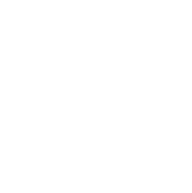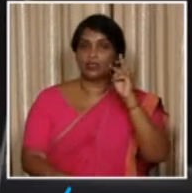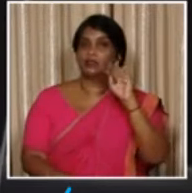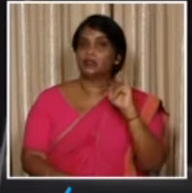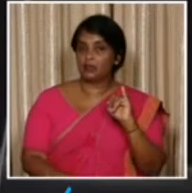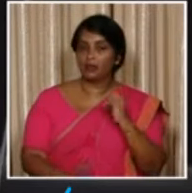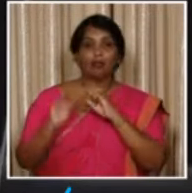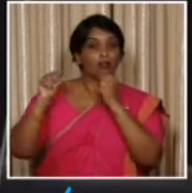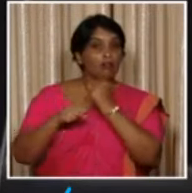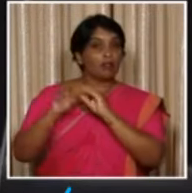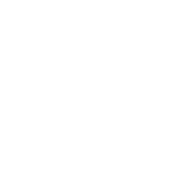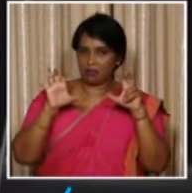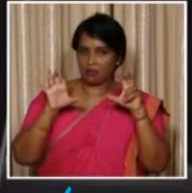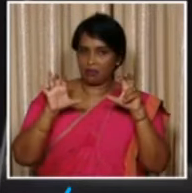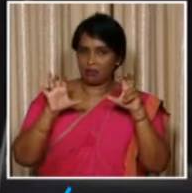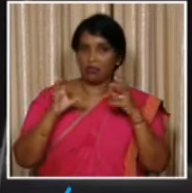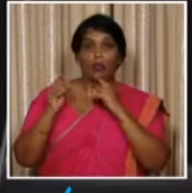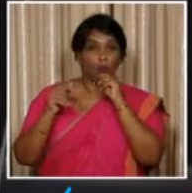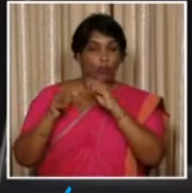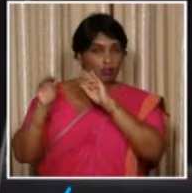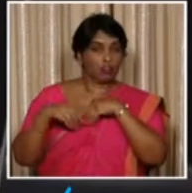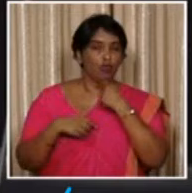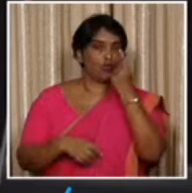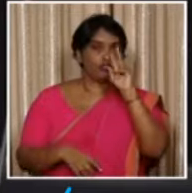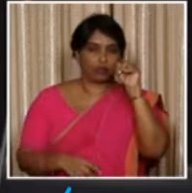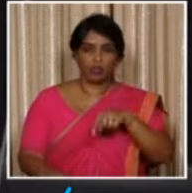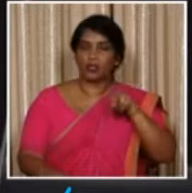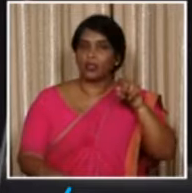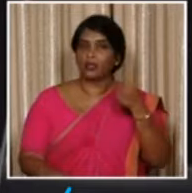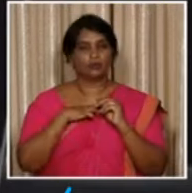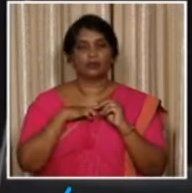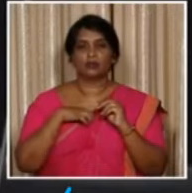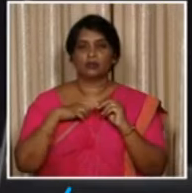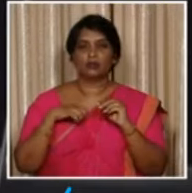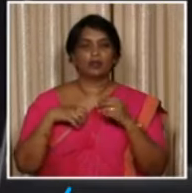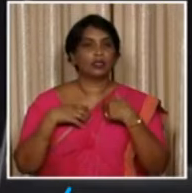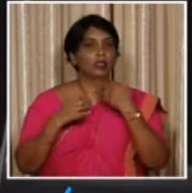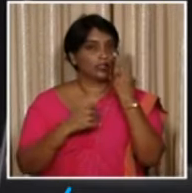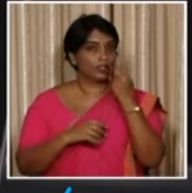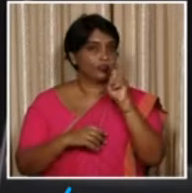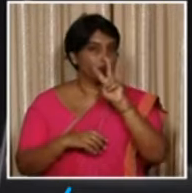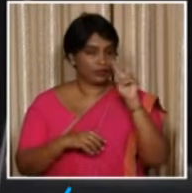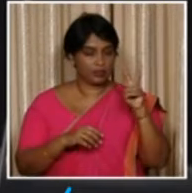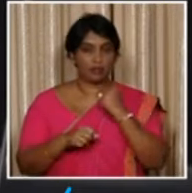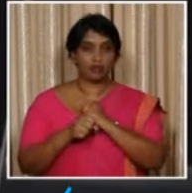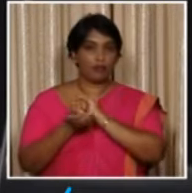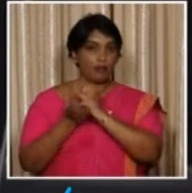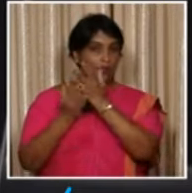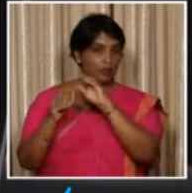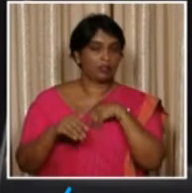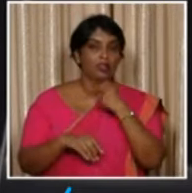20,136ක්. ලැබිලා තියෙන්නේ 8,000යි. ලැබෙන්න තියෙනවා 12,136ක්. 2022ට භාණ්ඩාගාරයෙන් ලැබෙන්න